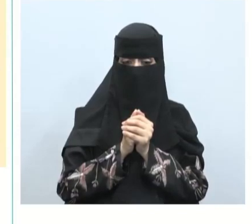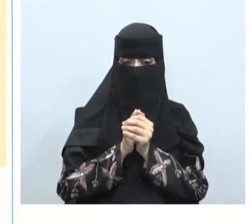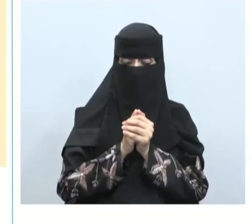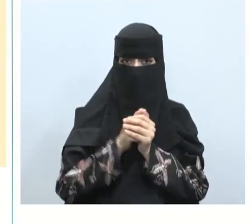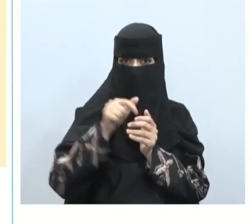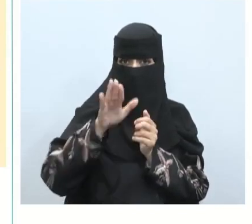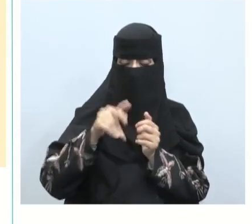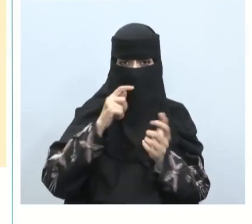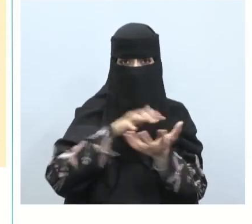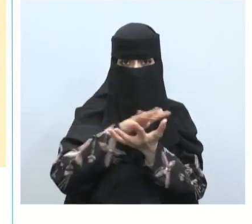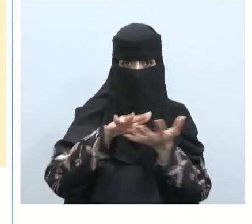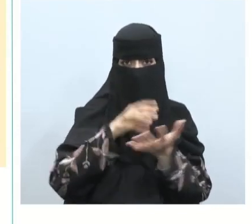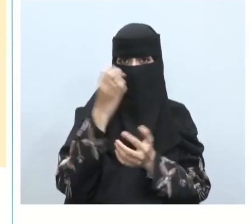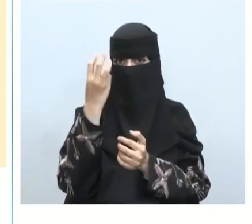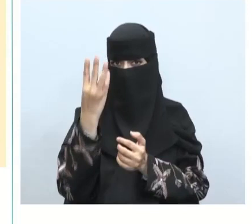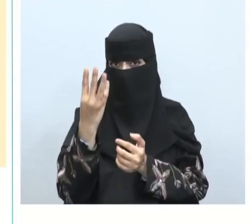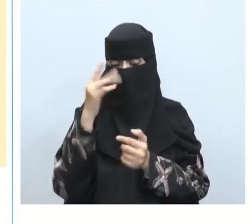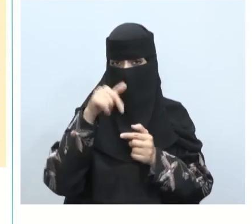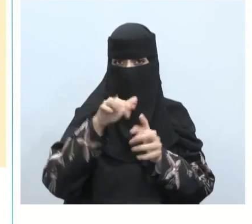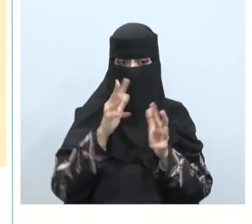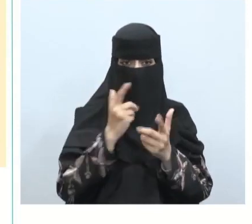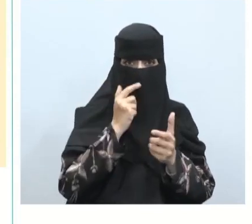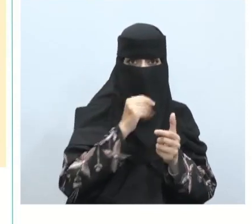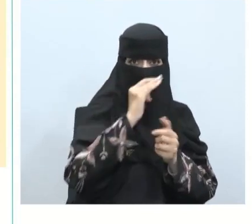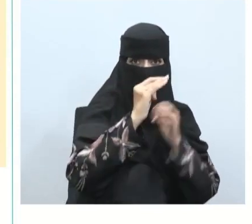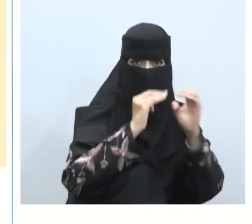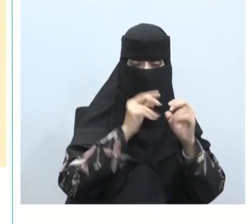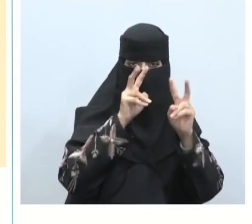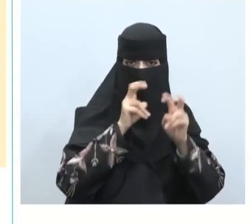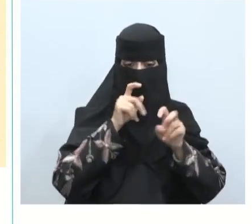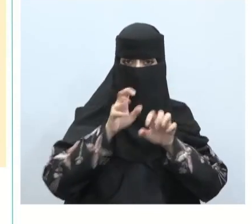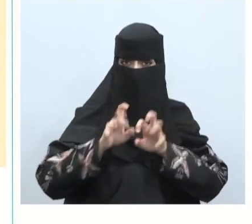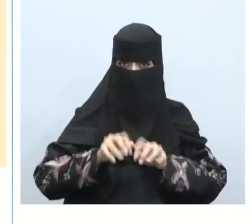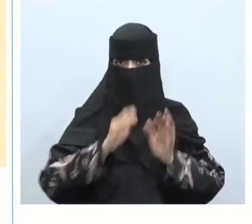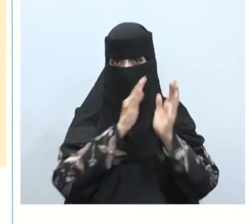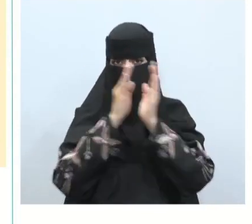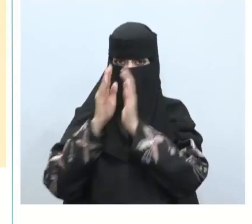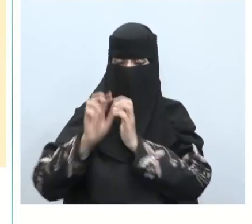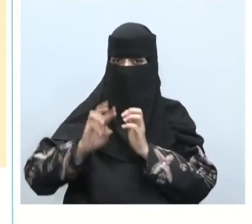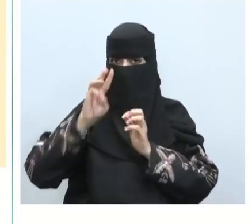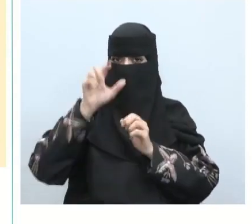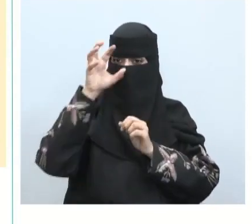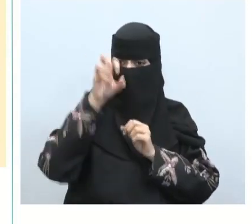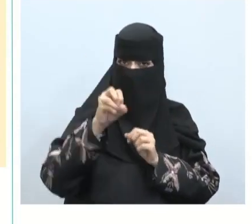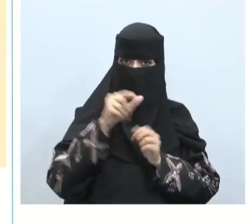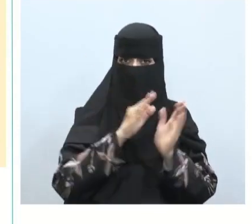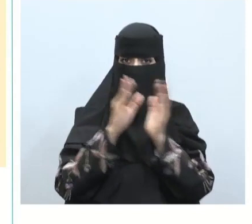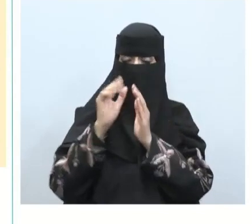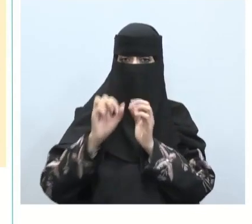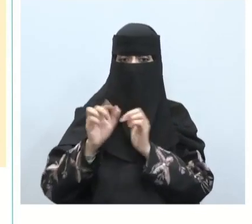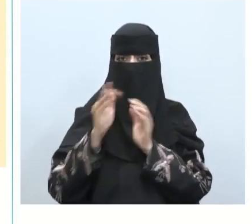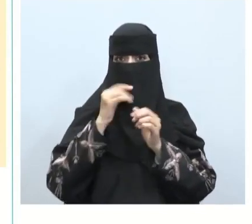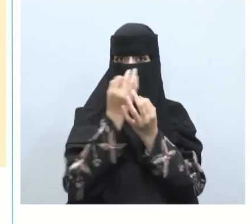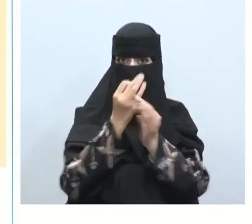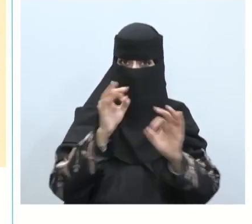وايضا المشكله الرابعه مع حلولها نكتبها في مستند الوورد وايضا نحفظ هذا المستند